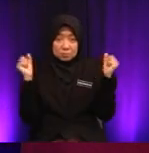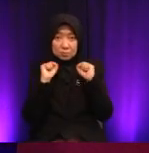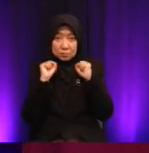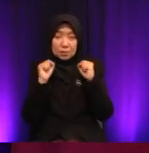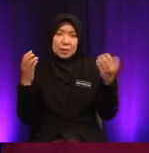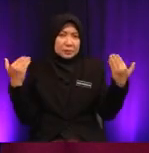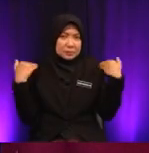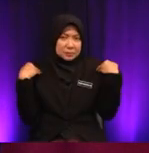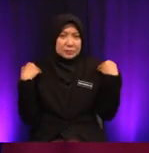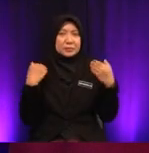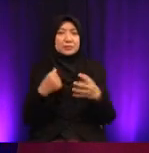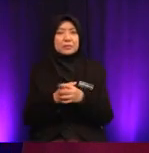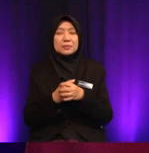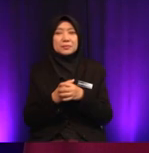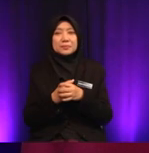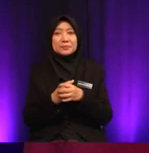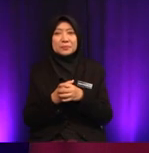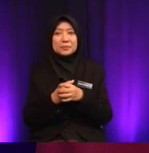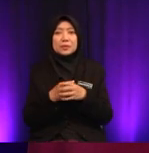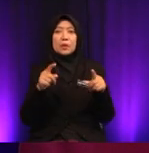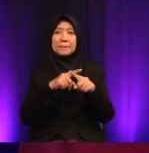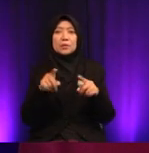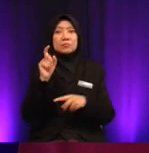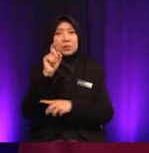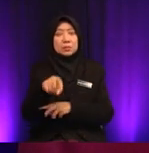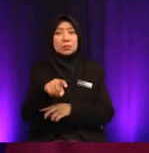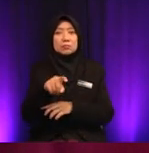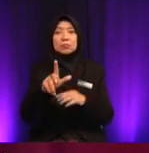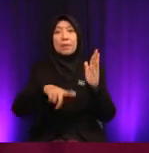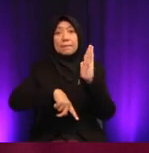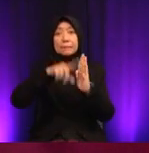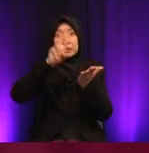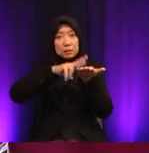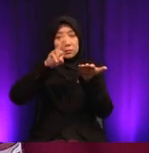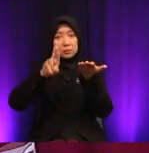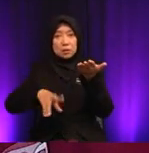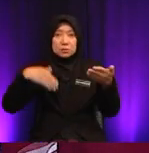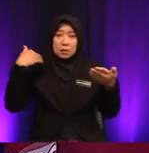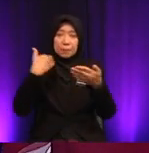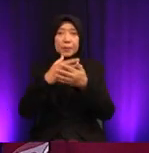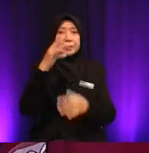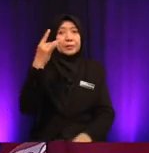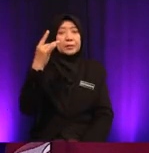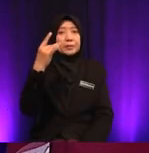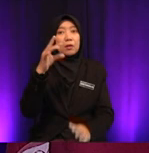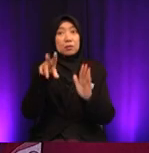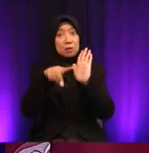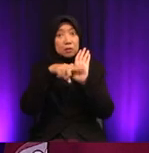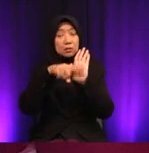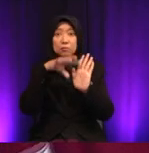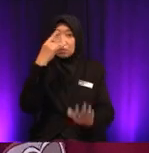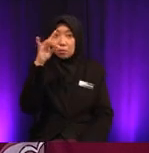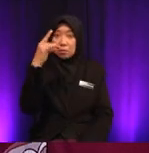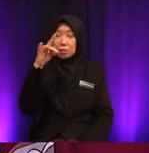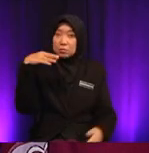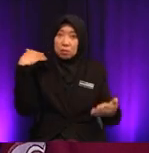tetapi kita perlukan lebih rendah lagi bagus tapi sehingga negatif 24